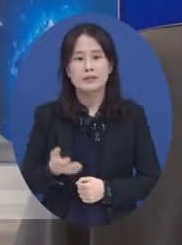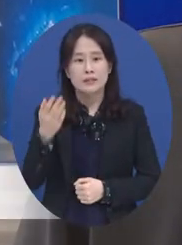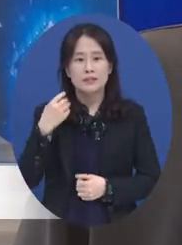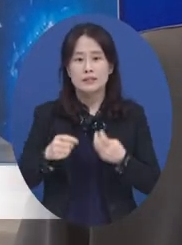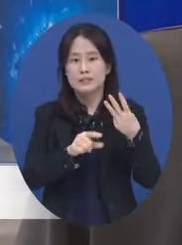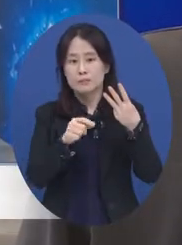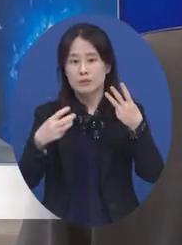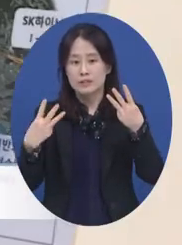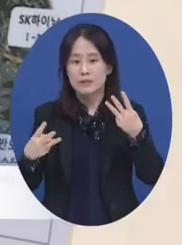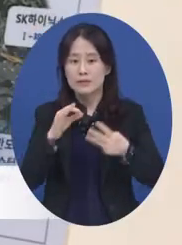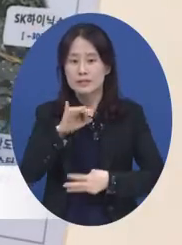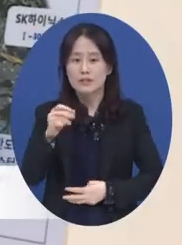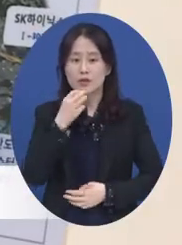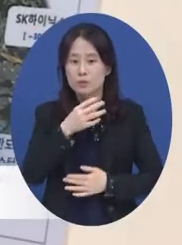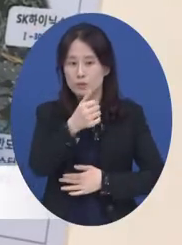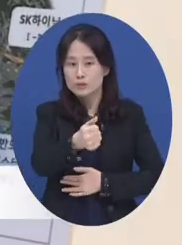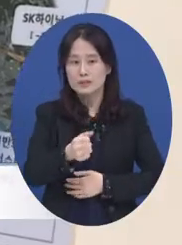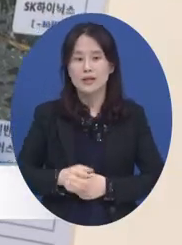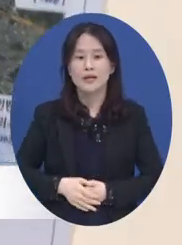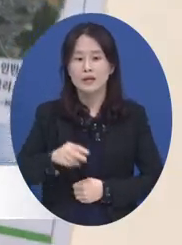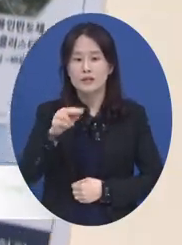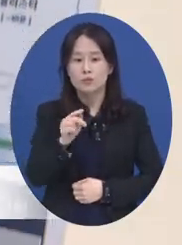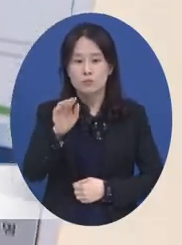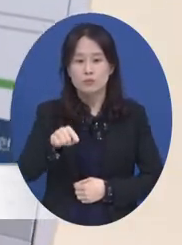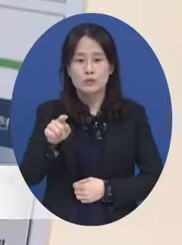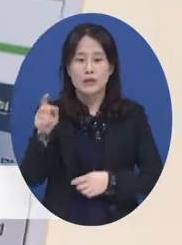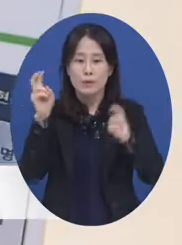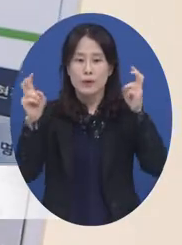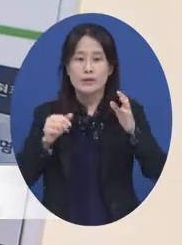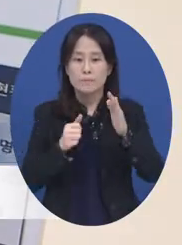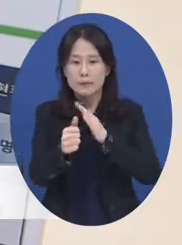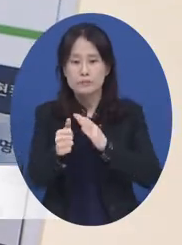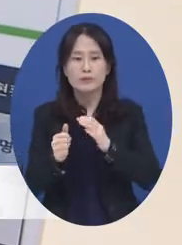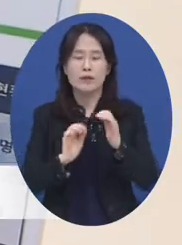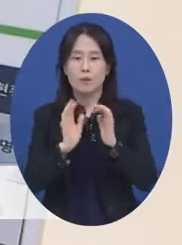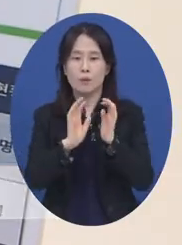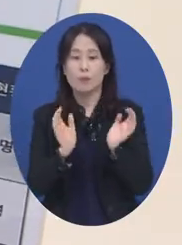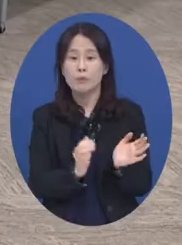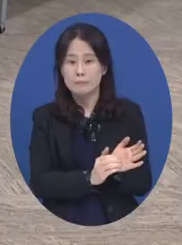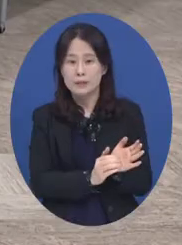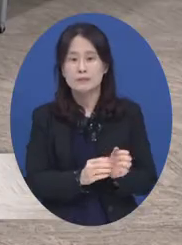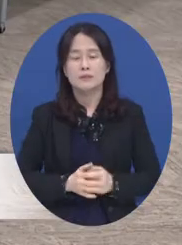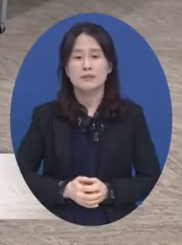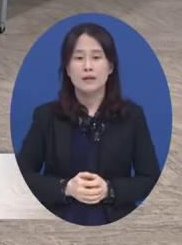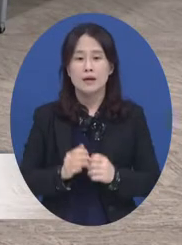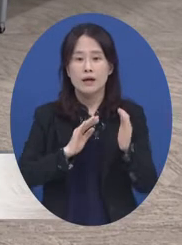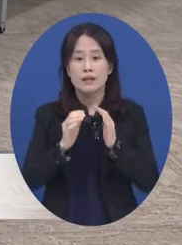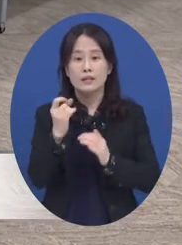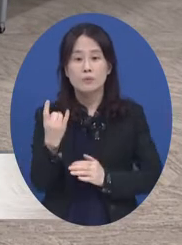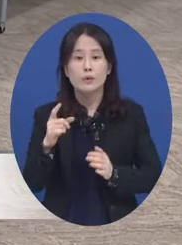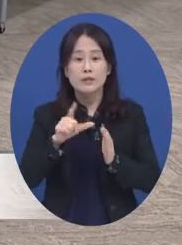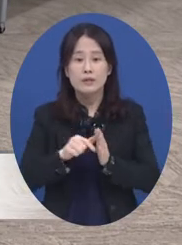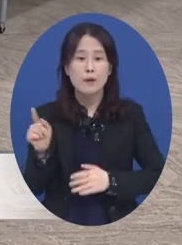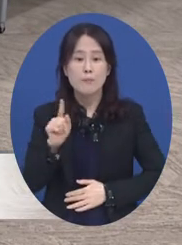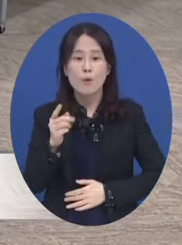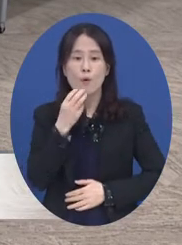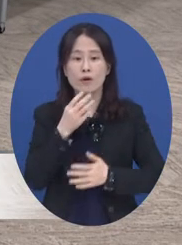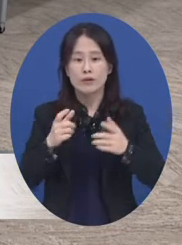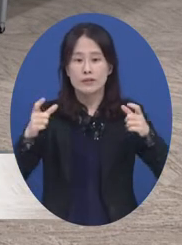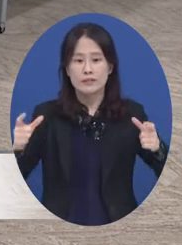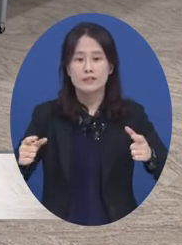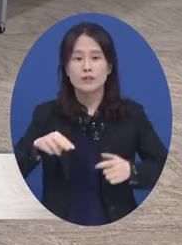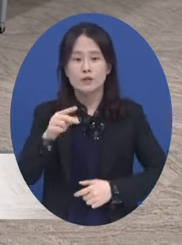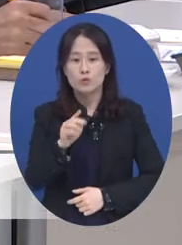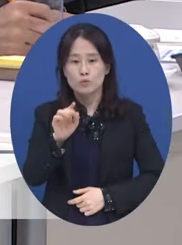3일 이재명 경기도지사가 소부장 기업을 방문해 현장 간담회를 가졌습니다. 이날 간담회에선 경기 지역